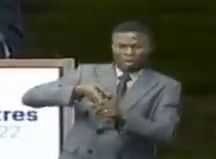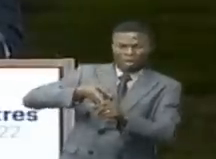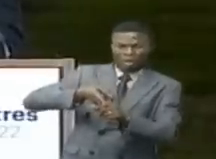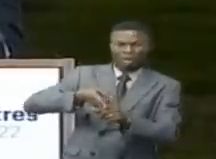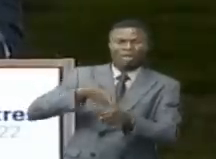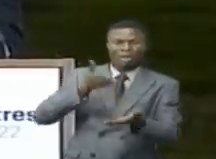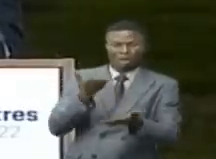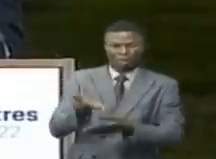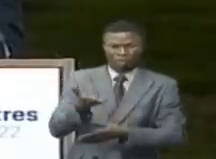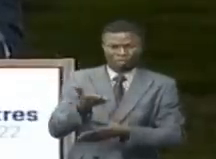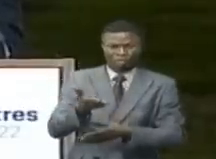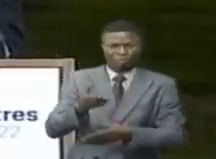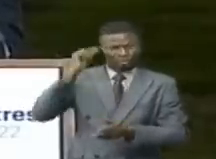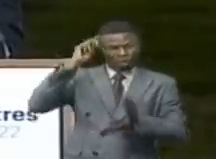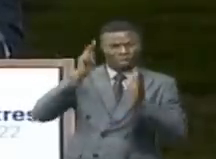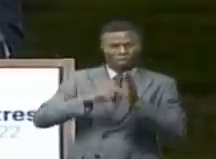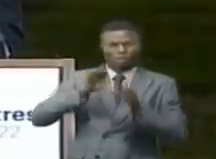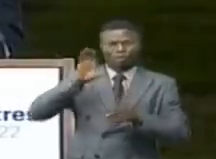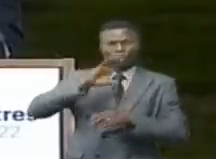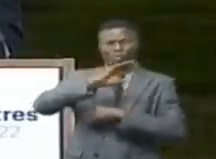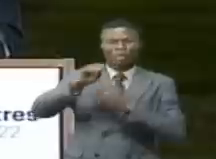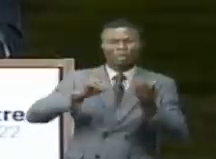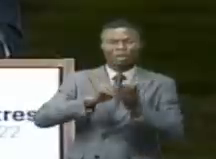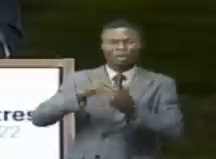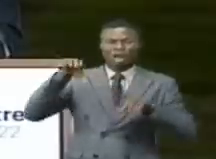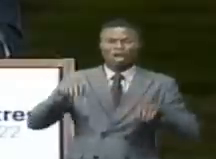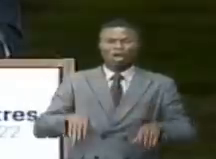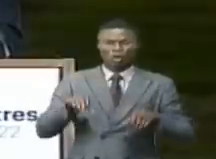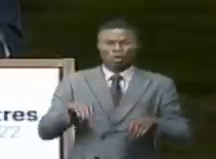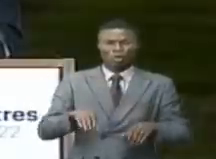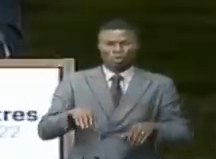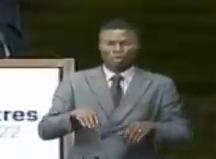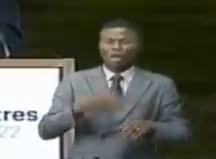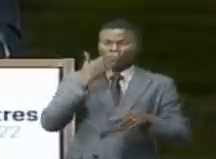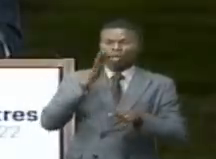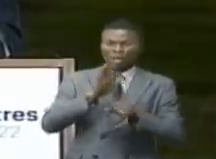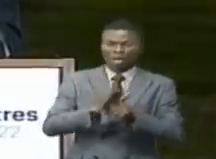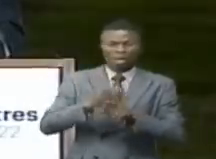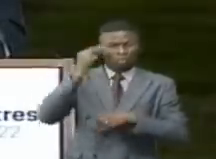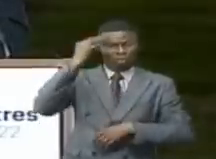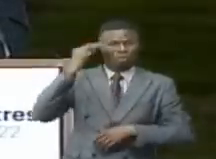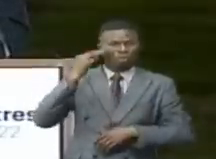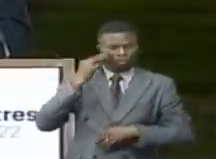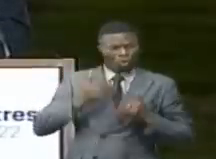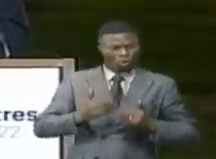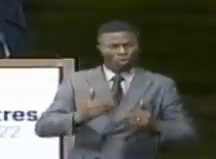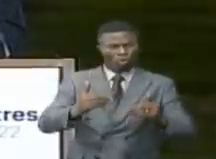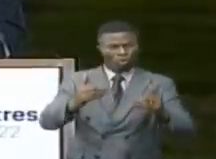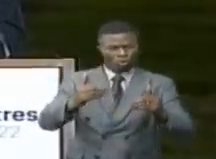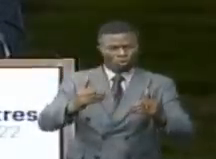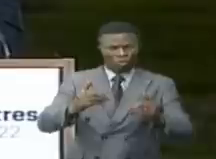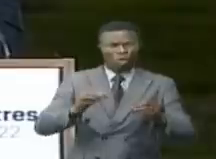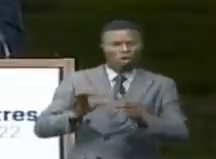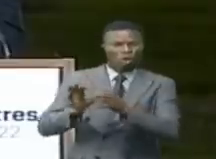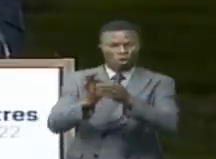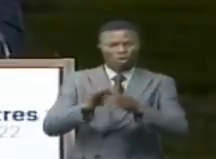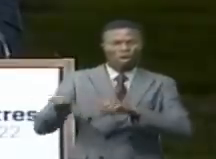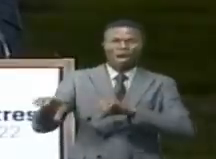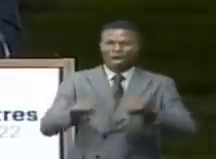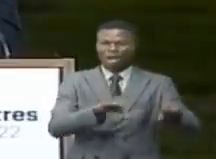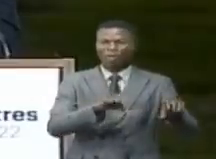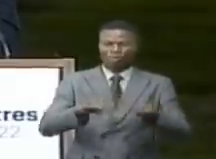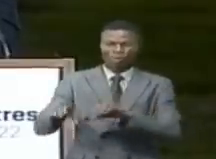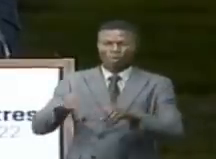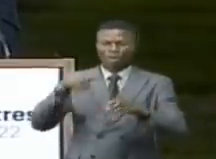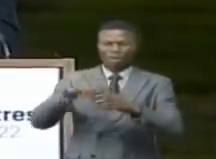céréaliers. La gouverneure de la Banque centrale du Congo a rassuré le Conseil de la poursuite de la coordination des actions au